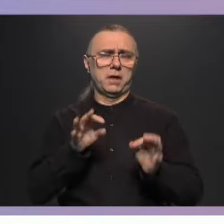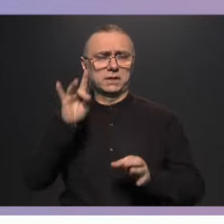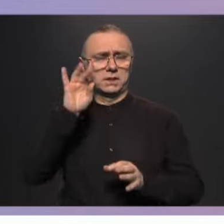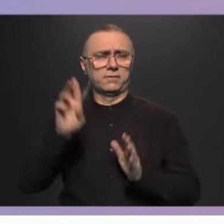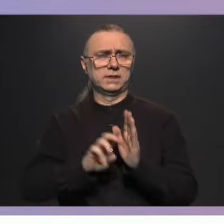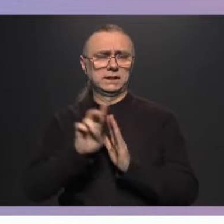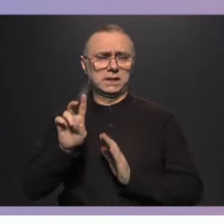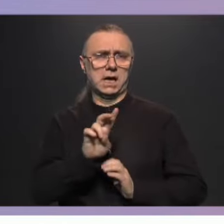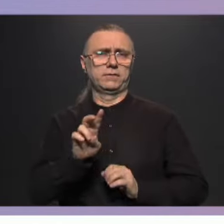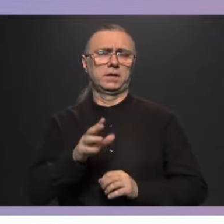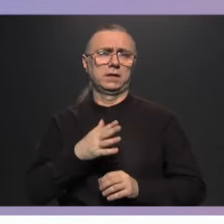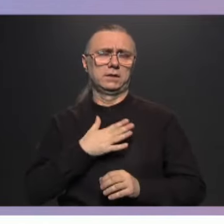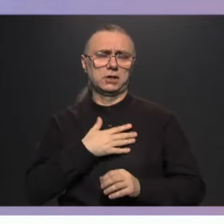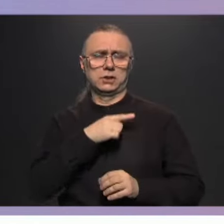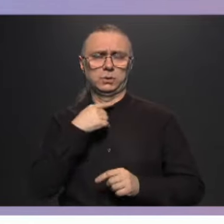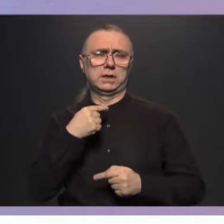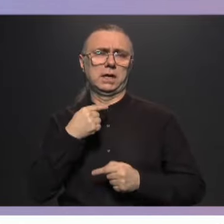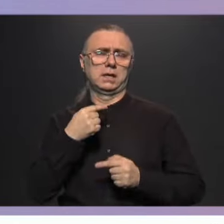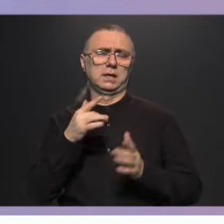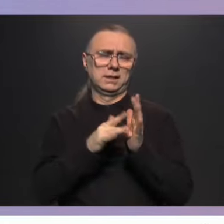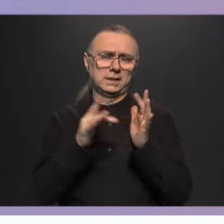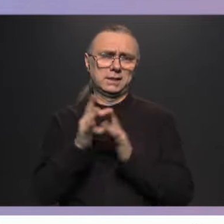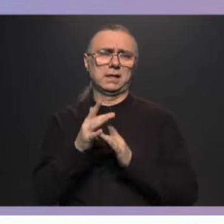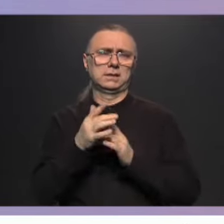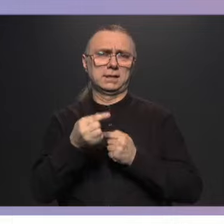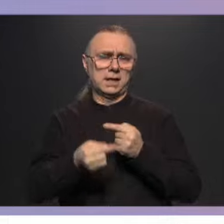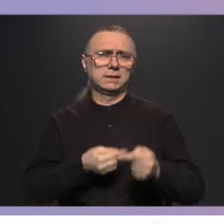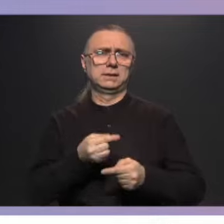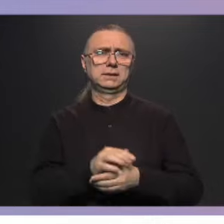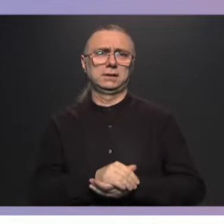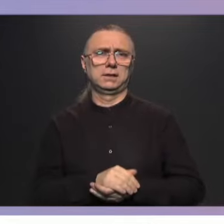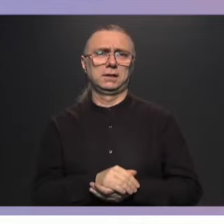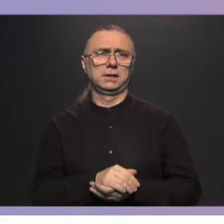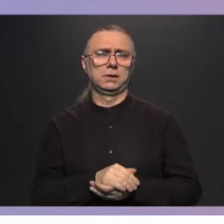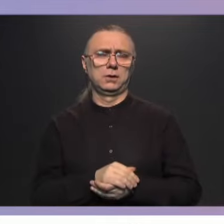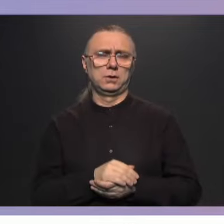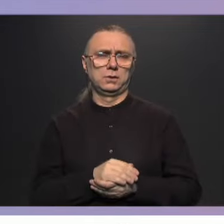традиции христианской. Вот. Уже в лоне церкви, как